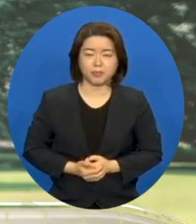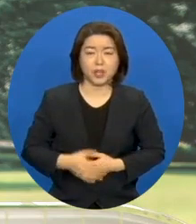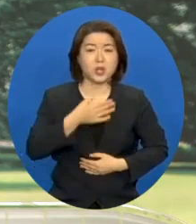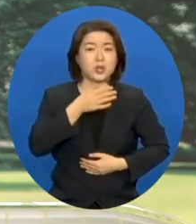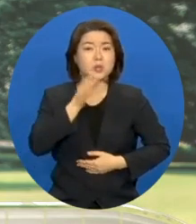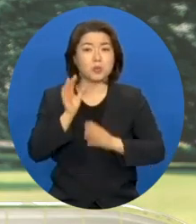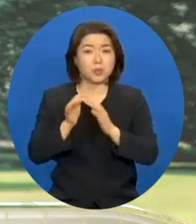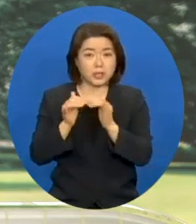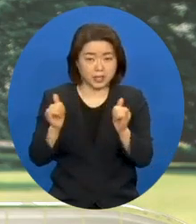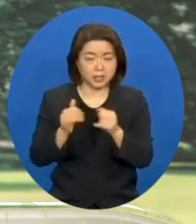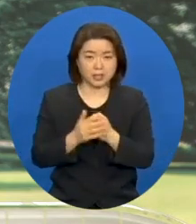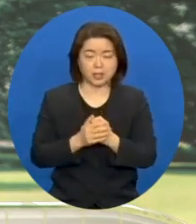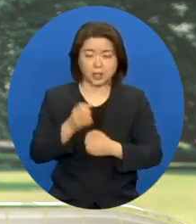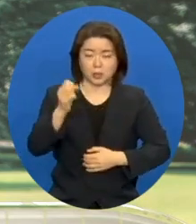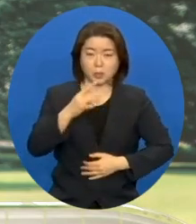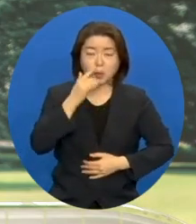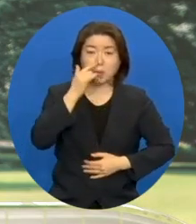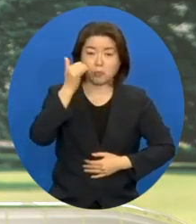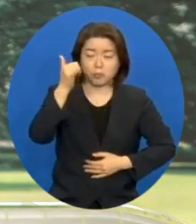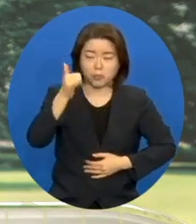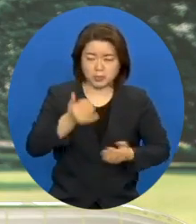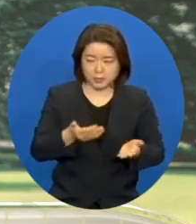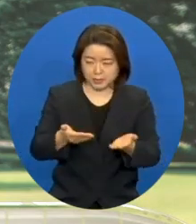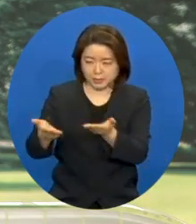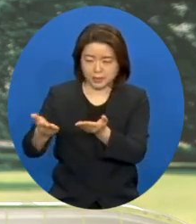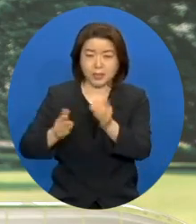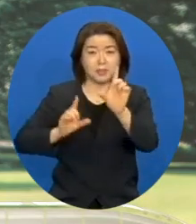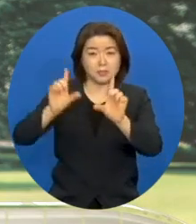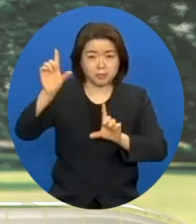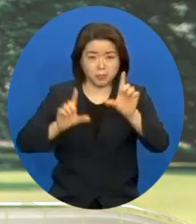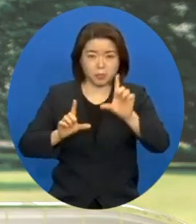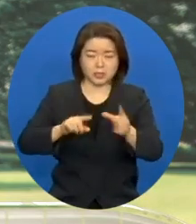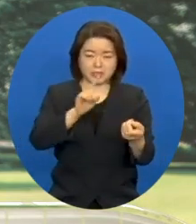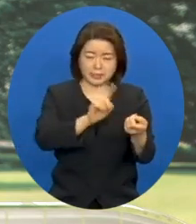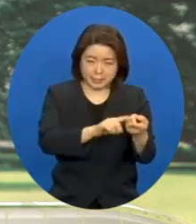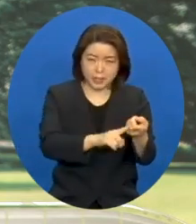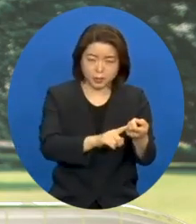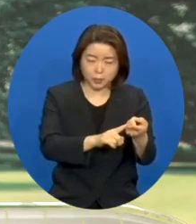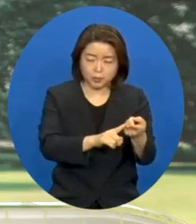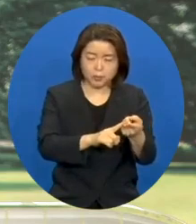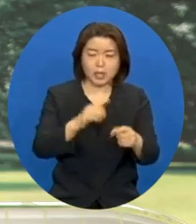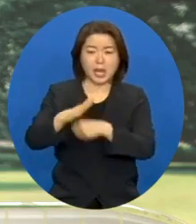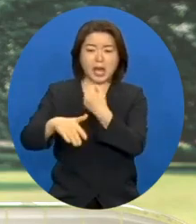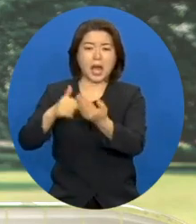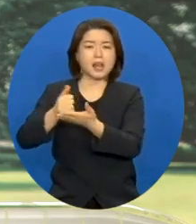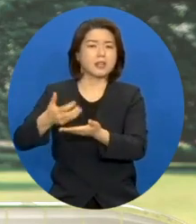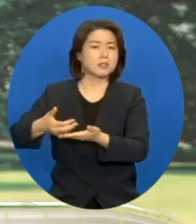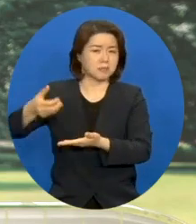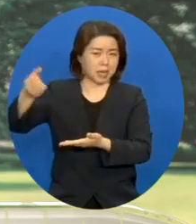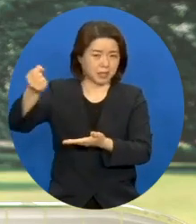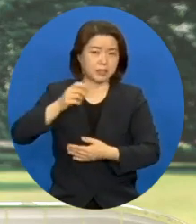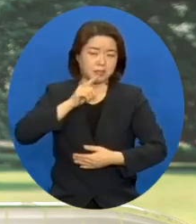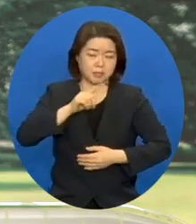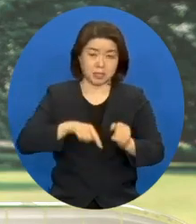노인분들에게 또 부모님에게 대하는 태도를 그대로 하나님께서 받으신다는 겁니다.